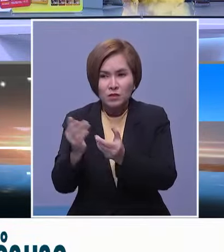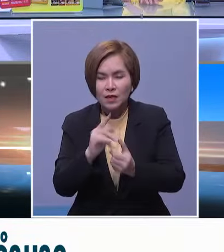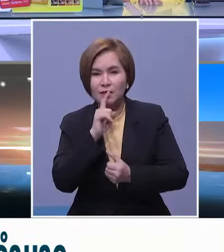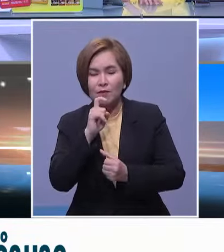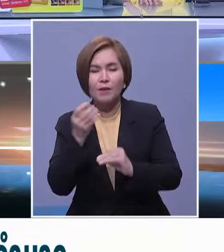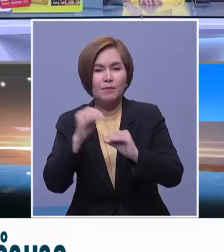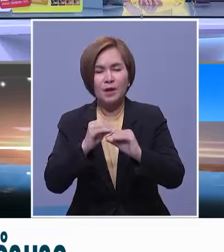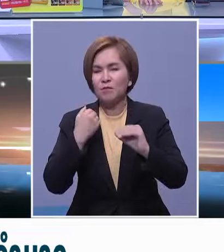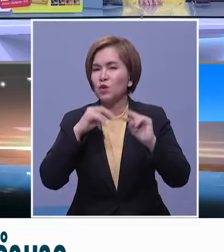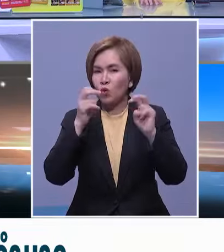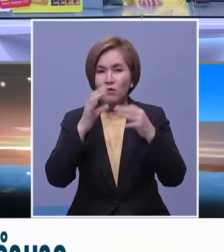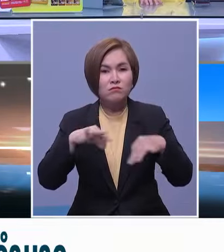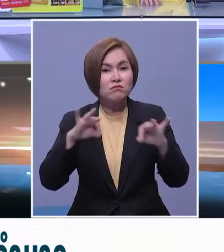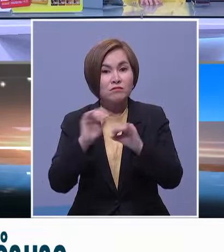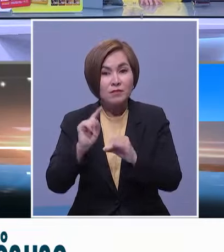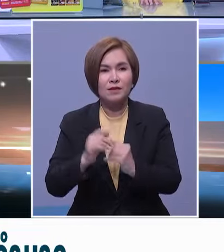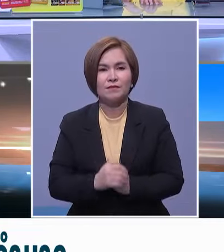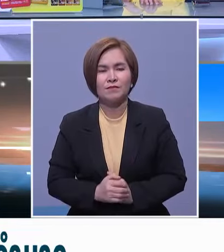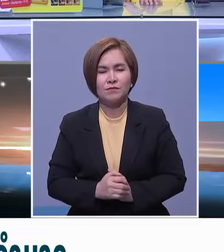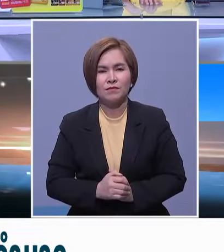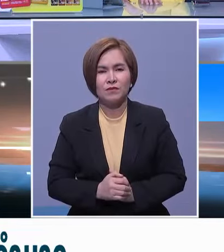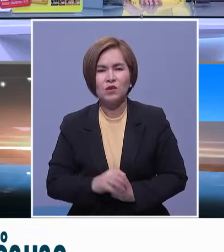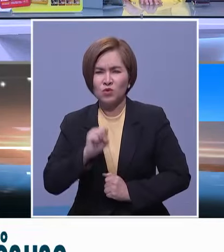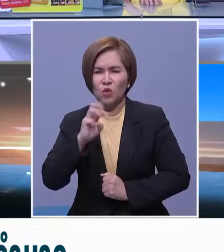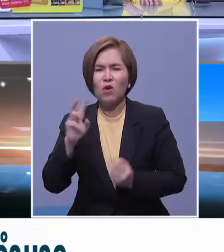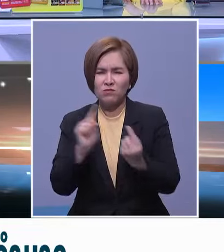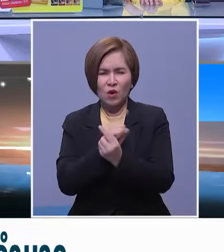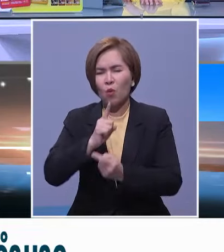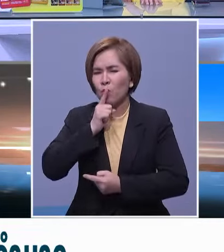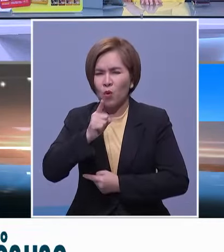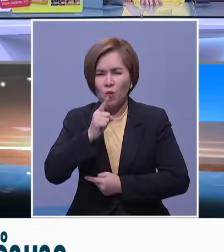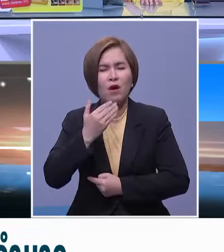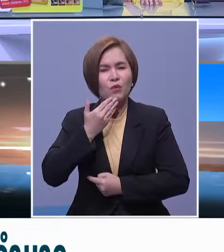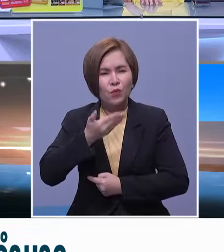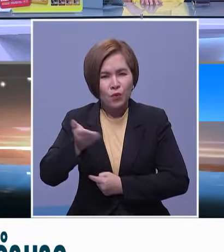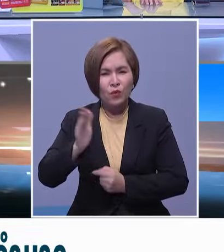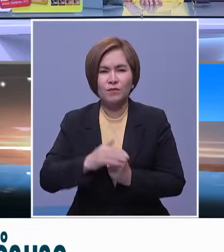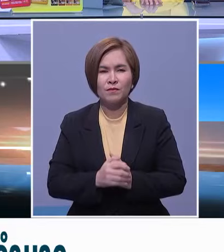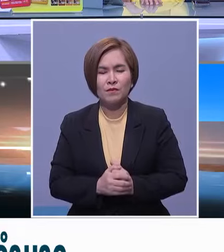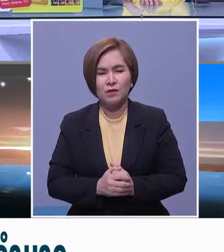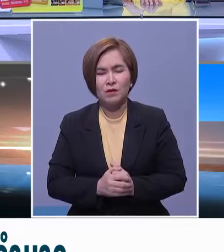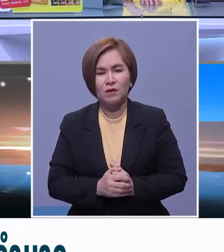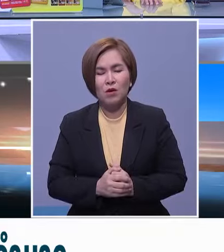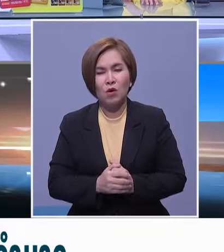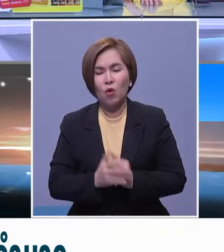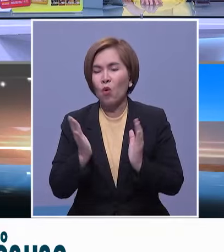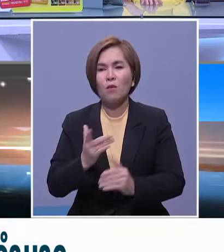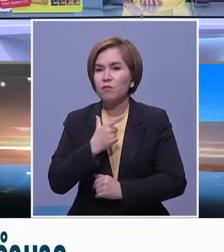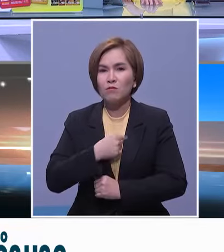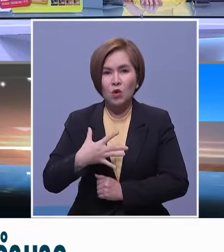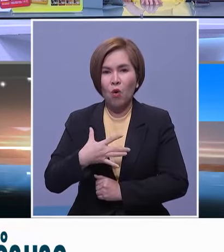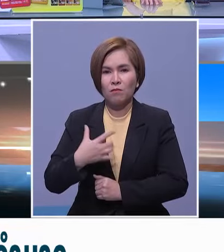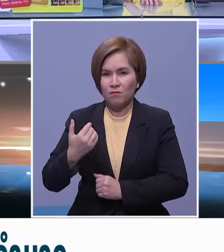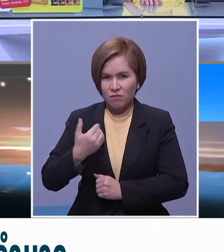กประเด็นร้อนสำคัญก็คือสว.กิติศักดิ์เป็นหนึ่งในสว.ที่ถูกวิจารณ์อย่างหนักมาโดยตลอดนะพี่อ้อมคนที่เขาเกลียดเขาก็เกลียดจริงๆ เป็นตัวตึง